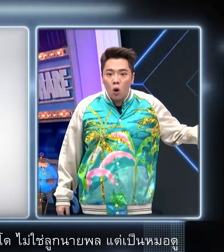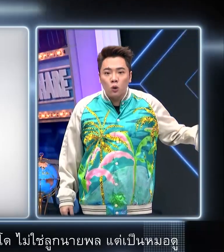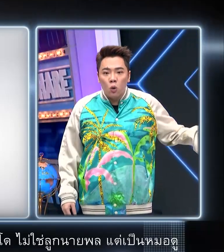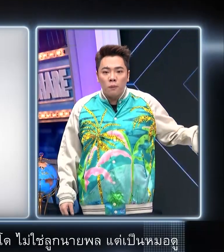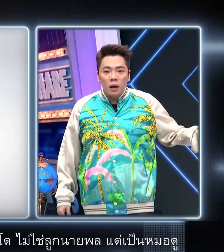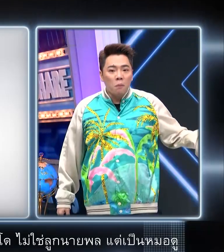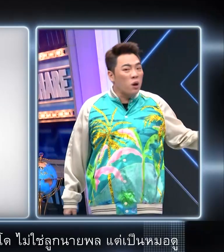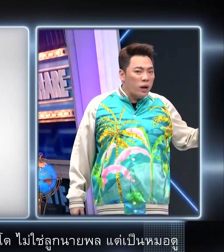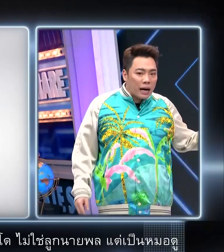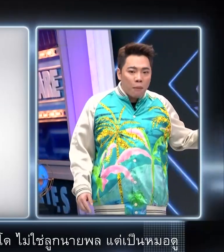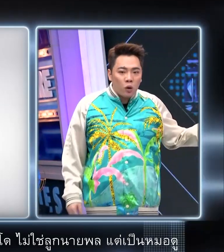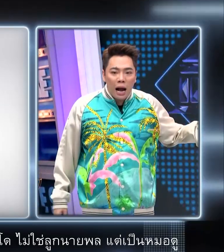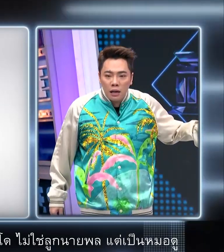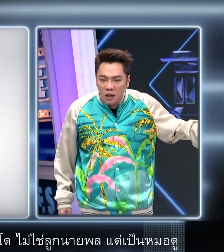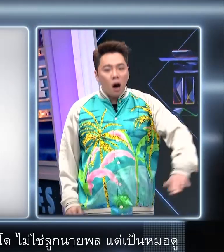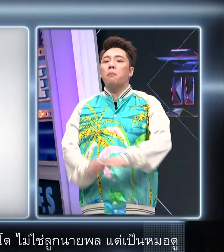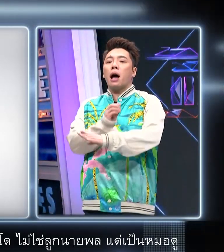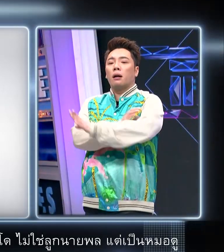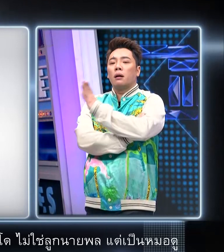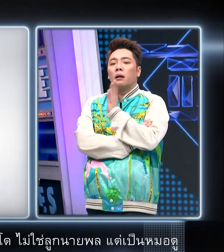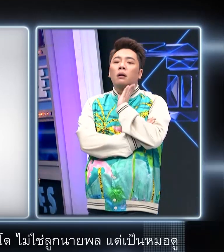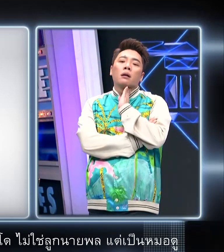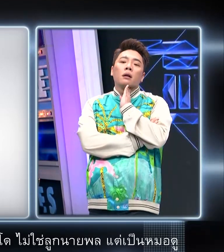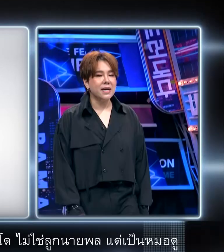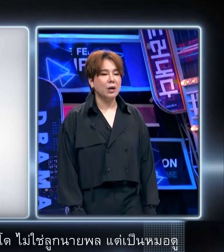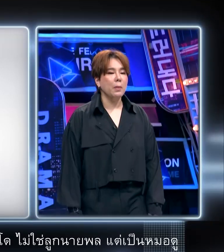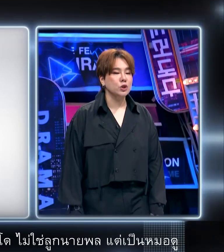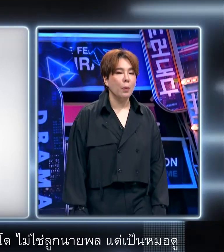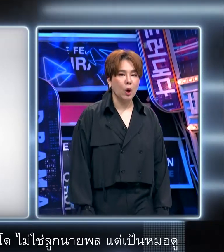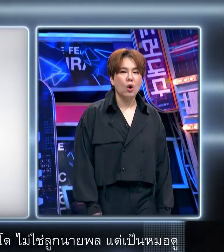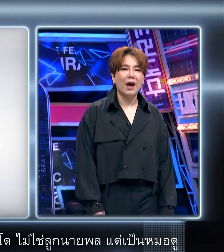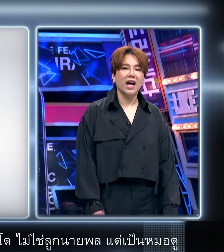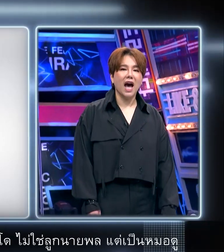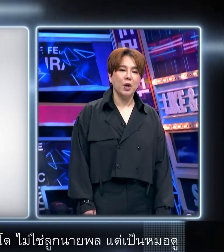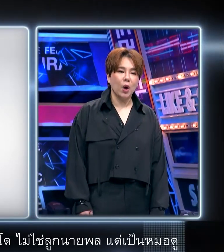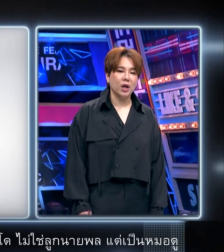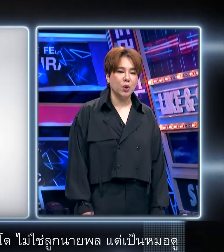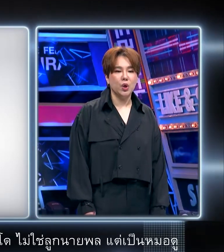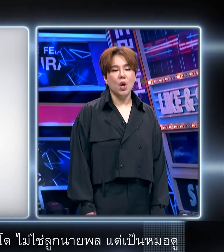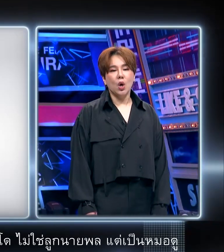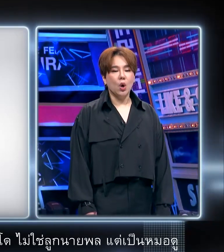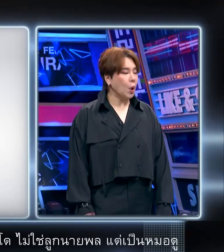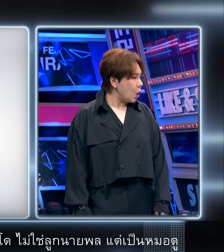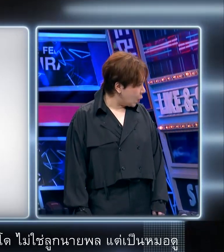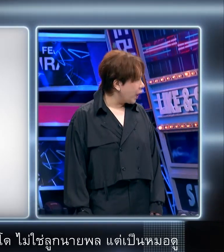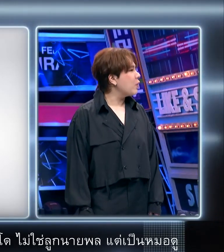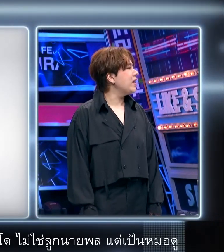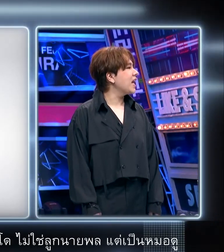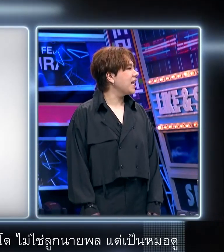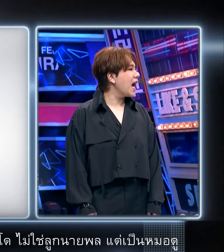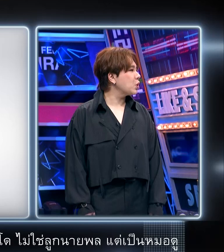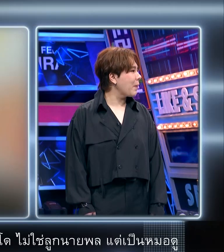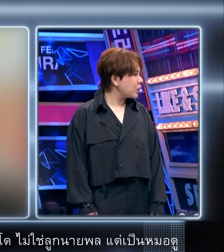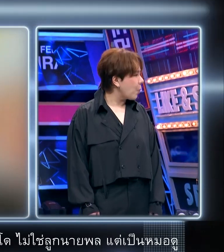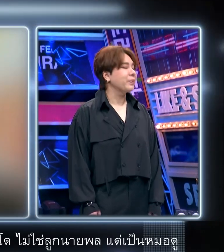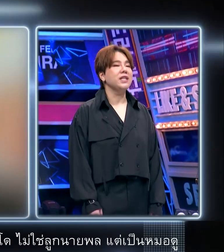ที่อีโก้สูงมีวีรกรรมของนางเนี่ยเยอะมากเลย อ่ะแต่ว่าเรื่องราวทั้งหมดจบลงแล้วนะคะโดยคุณลูกคนรวยคนนี้น